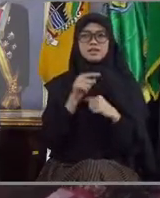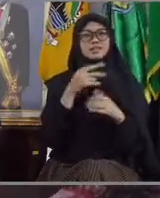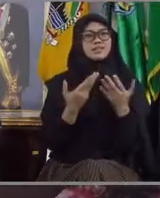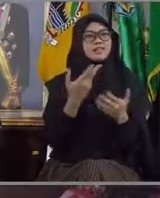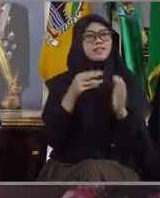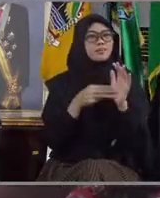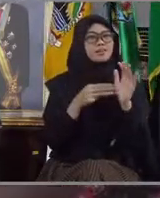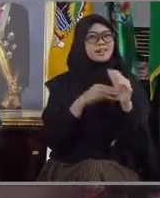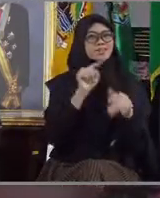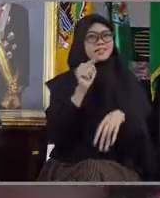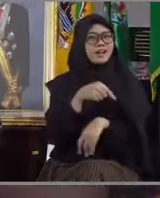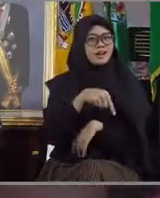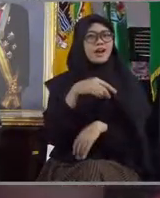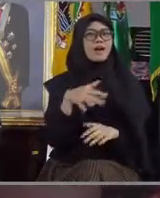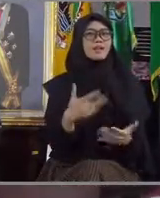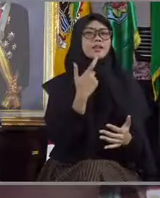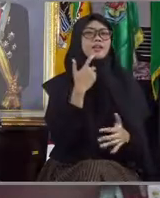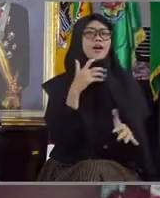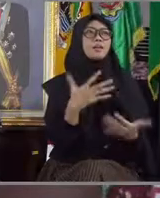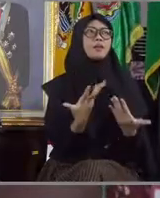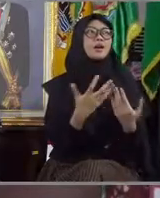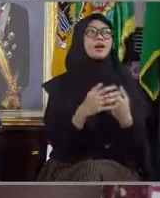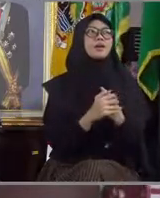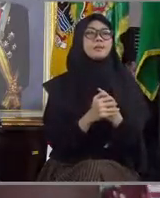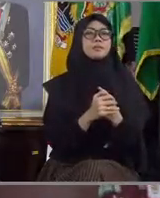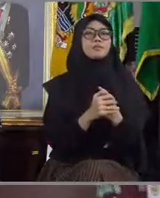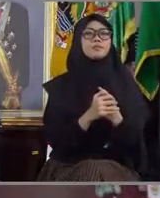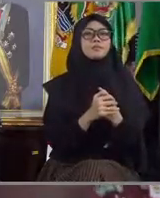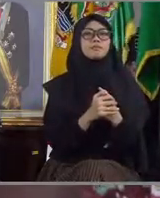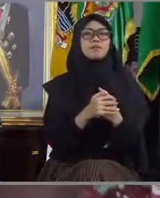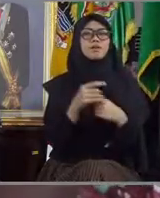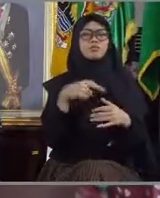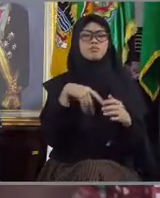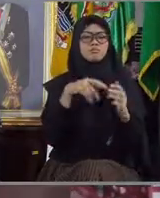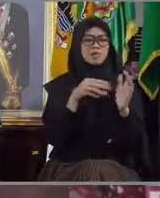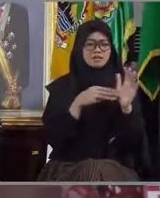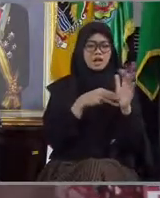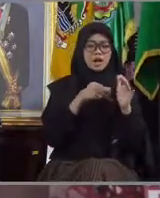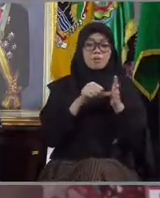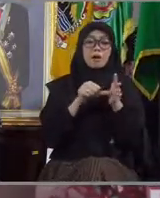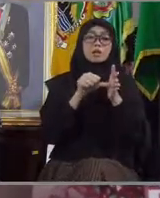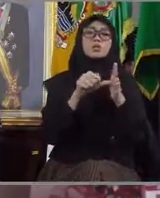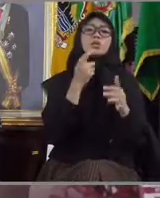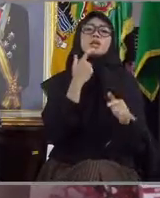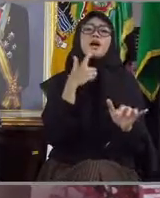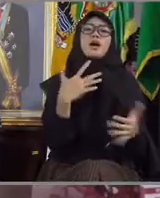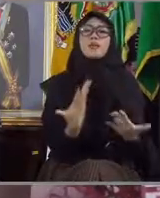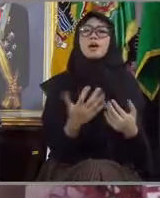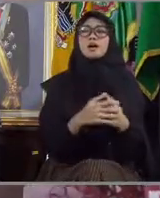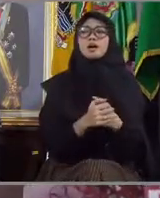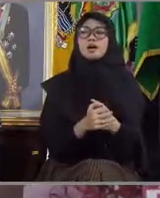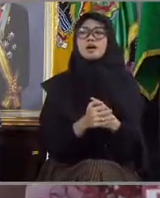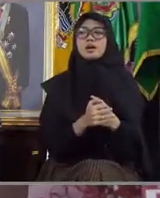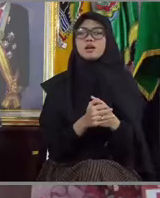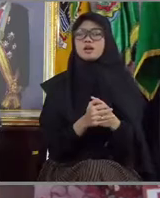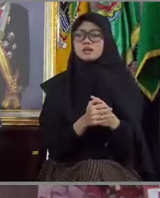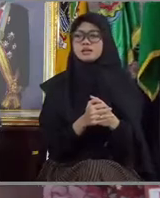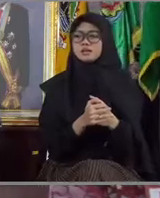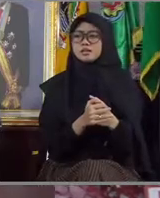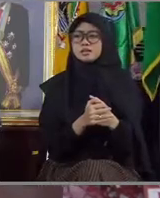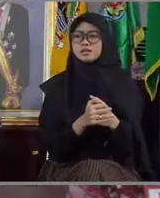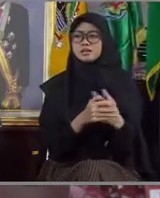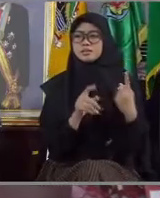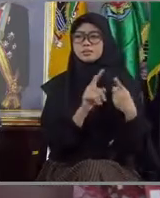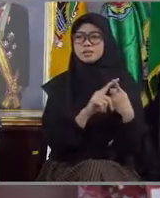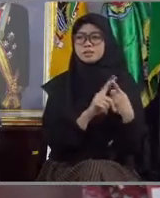jenengan sekarang apa yang perlu dibantu? Perlu dibantu peningkatan kapasitas biar teman-teman disabilitas itu biar tidak minder. Satu. Oke,